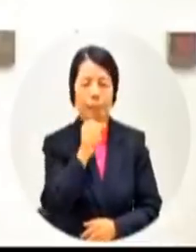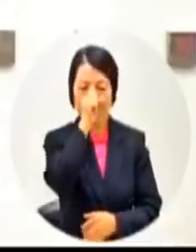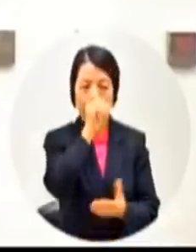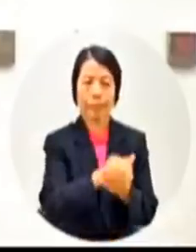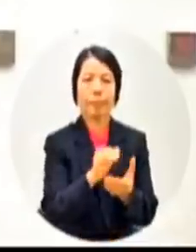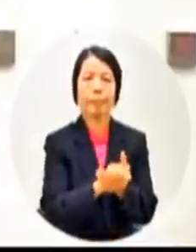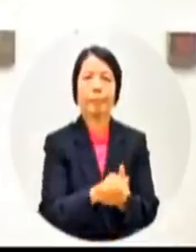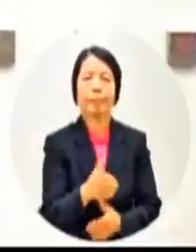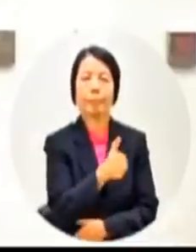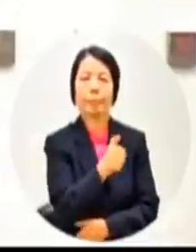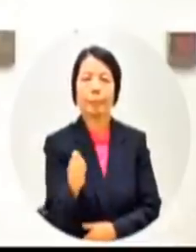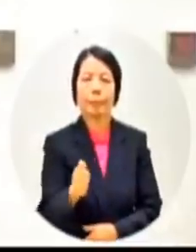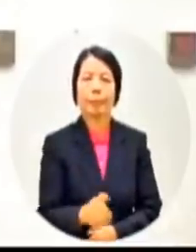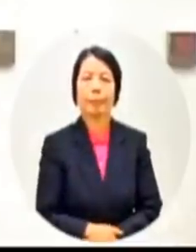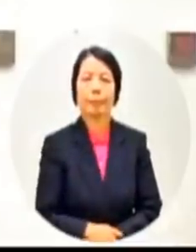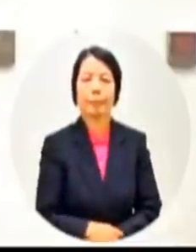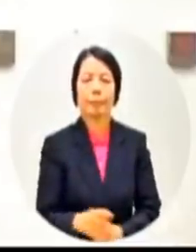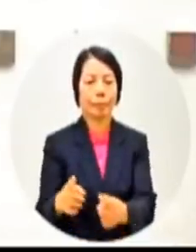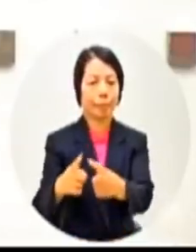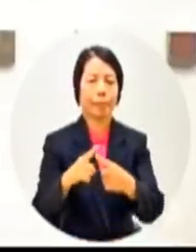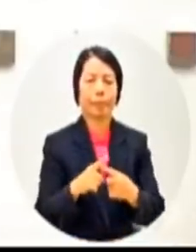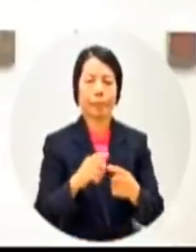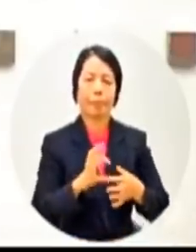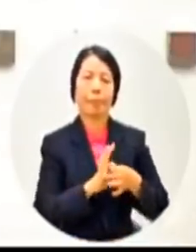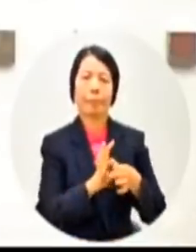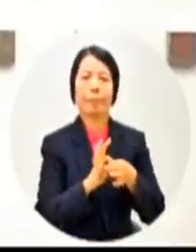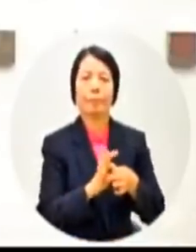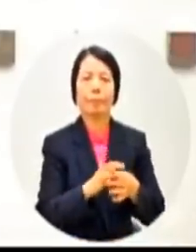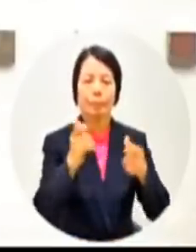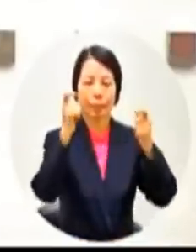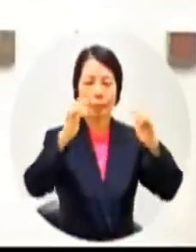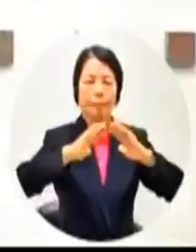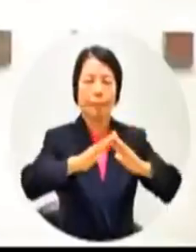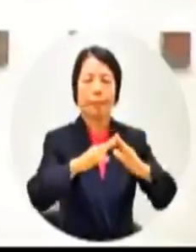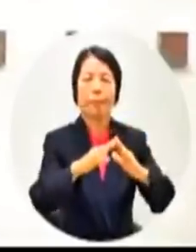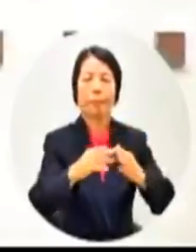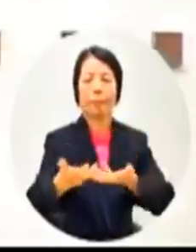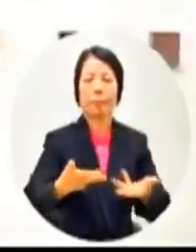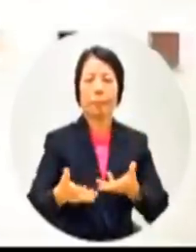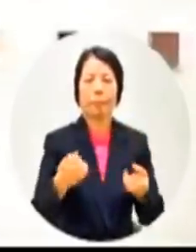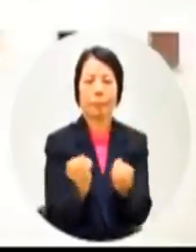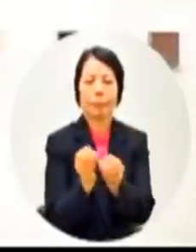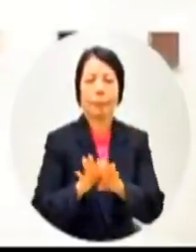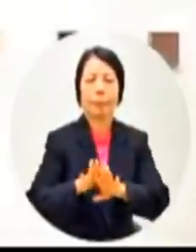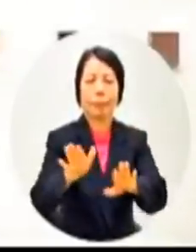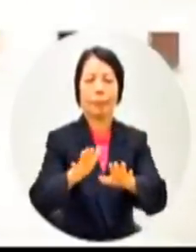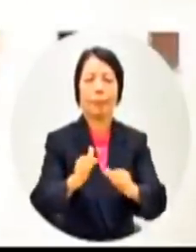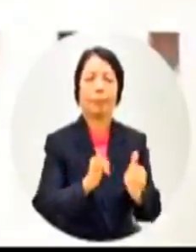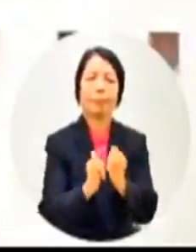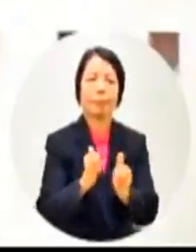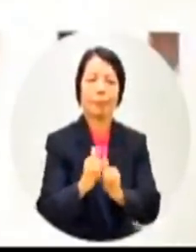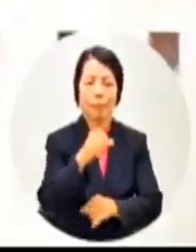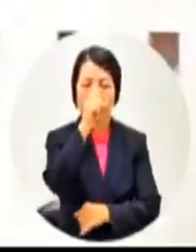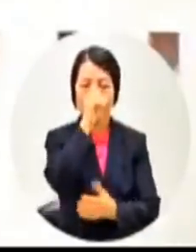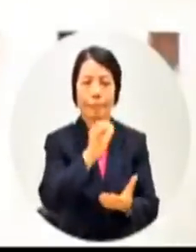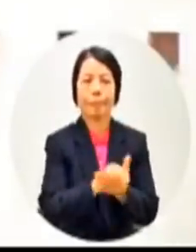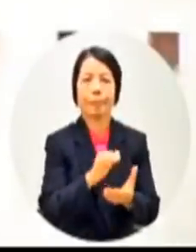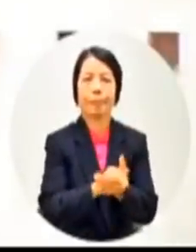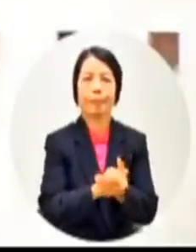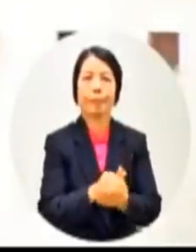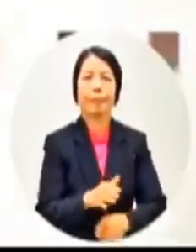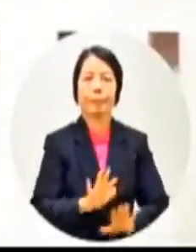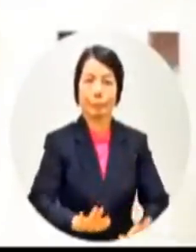会关心高雄市政发展的各位民众、各位好朋友，啊，今天。